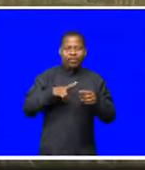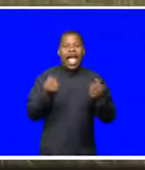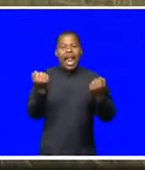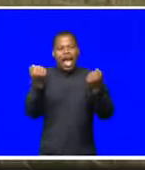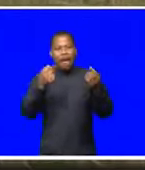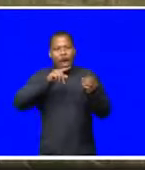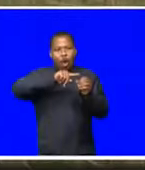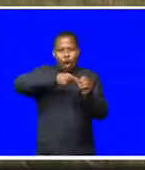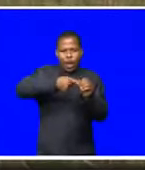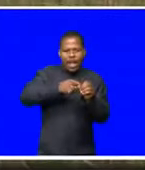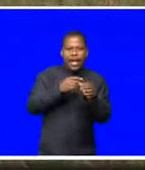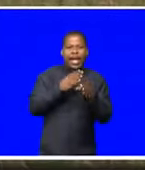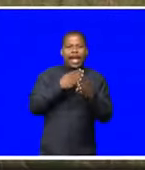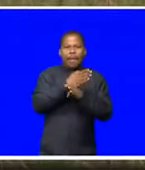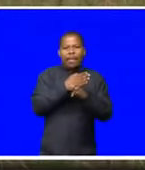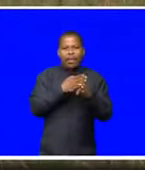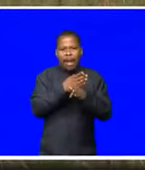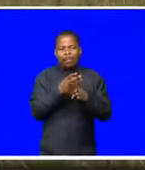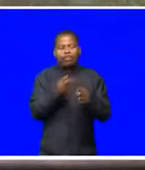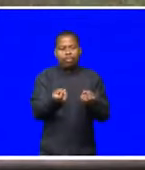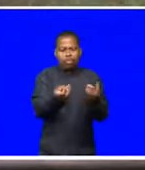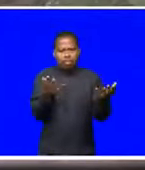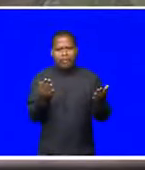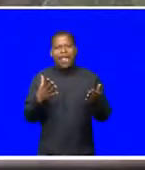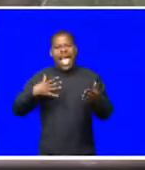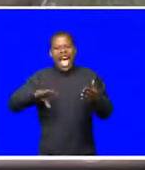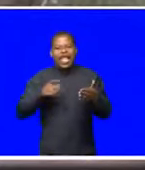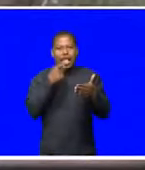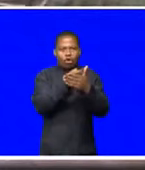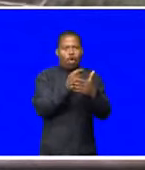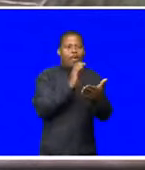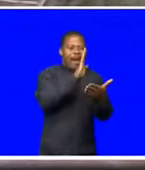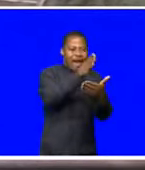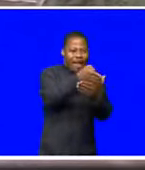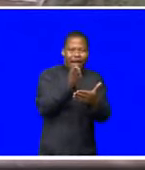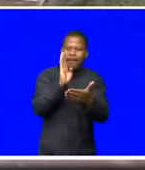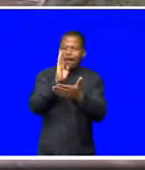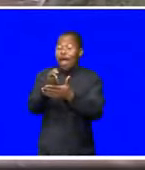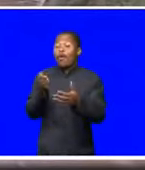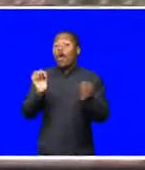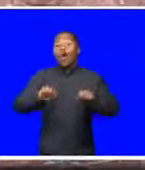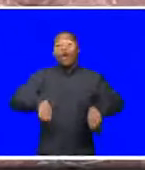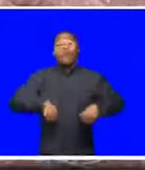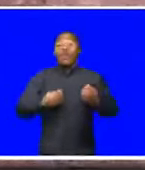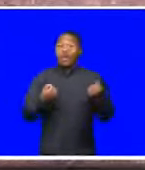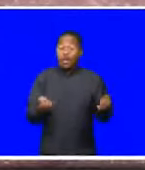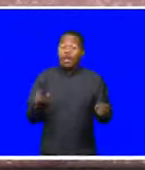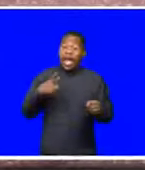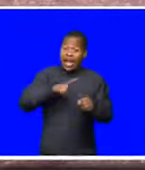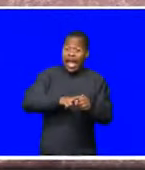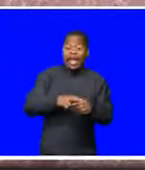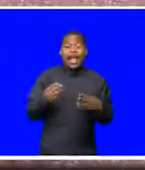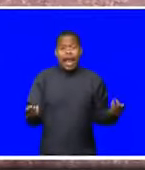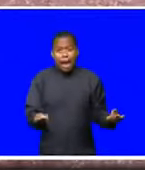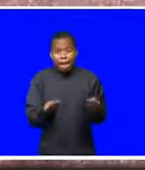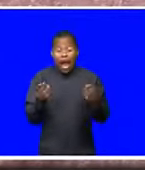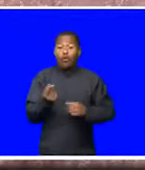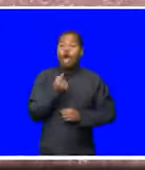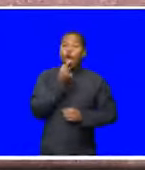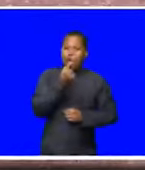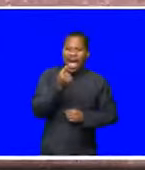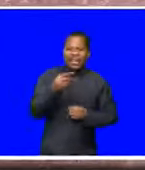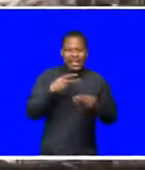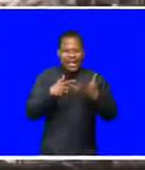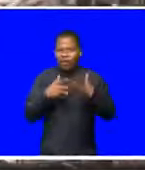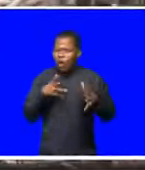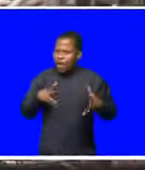singwa nawo akasakhoni nekufika etitolo letinye kanti balimi bathi sivuno sikhona kodwa emakethe